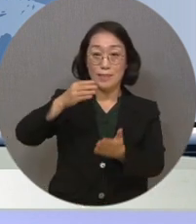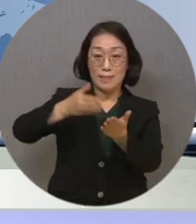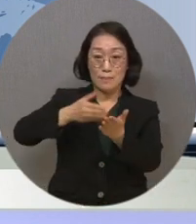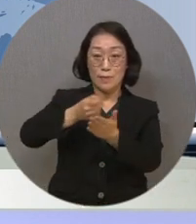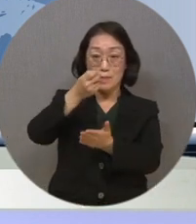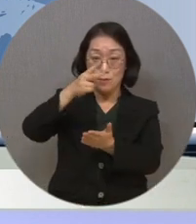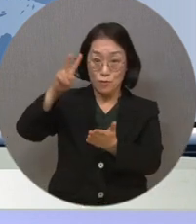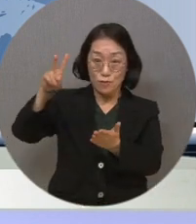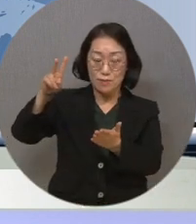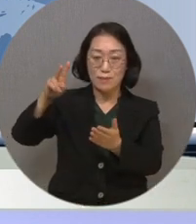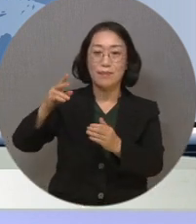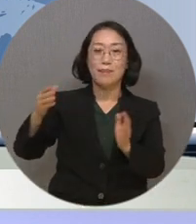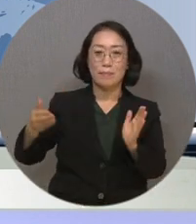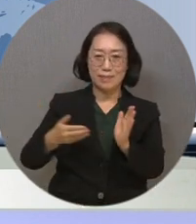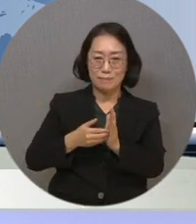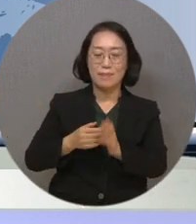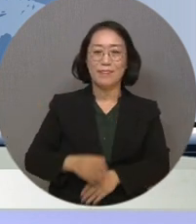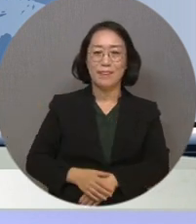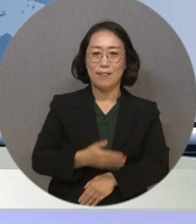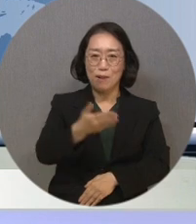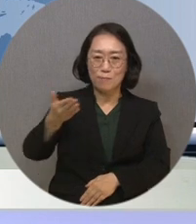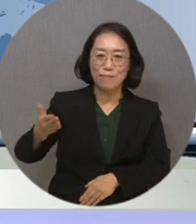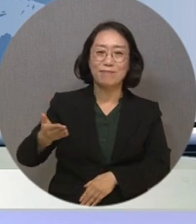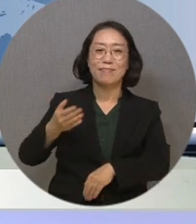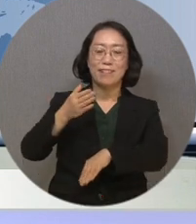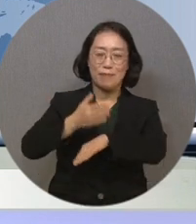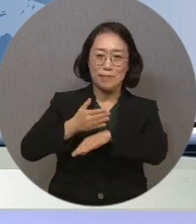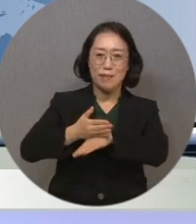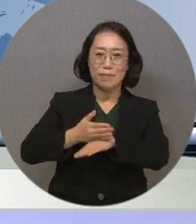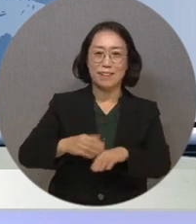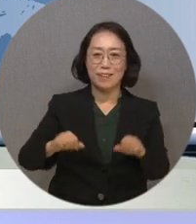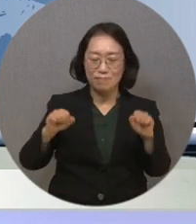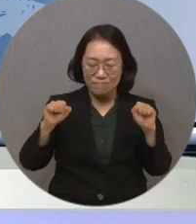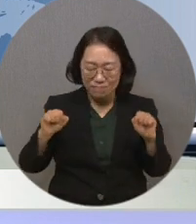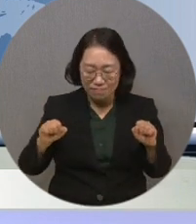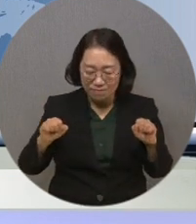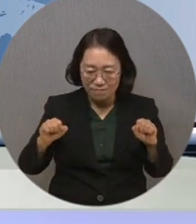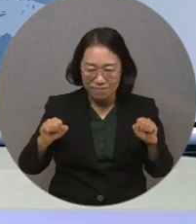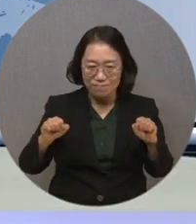WBC 복지TV 뉴스24를 마칩니다. 시청해주신 여러분 고맙습니다.